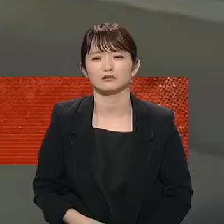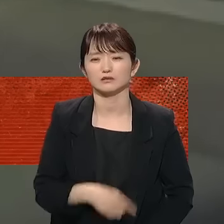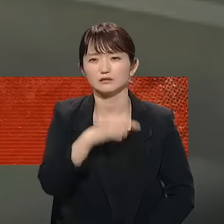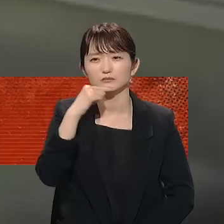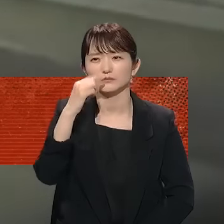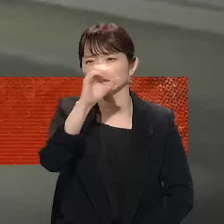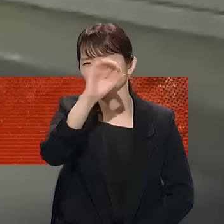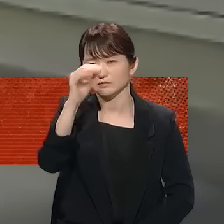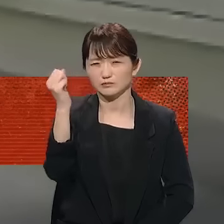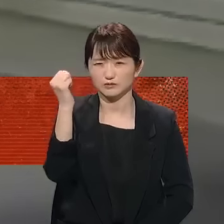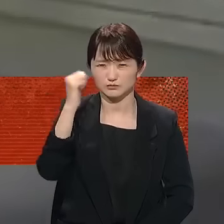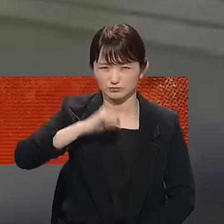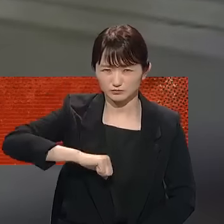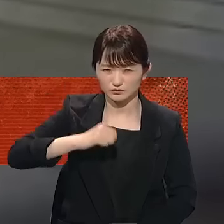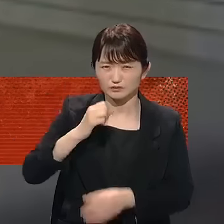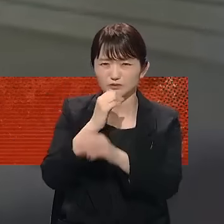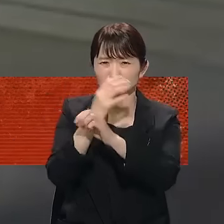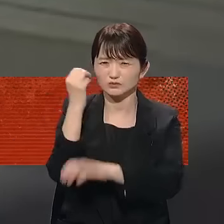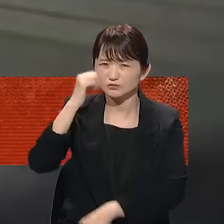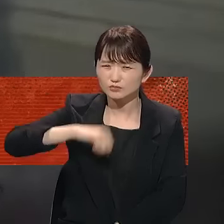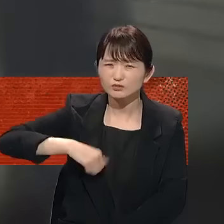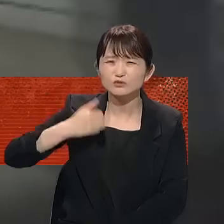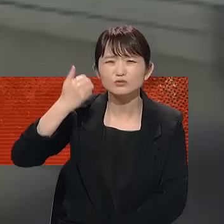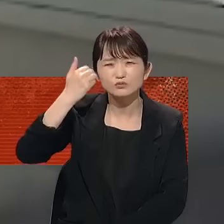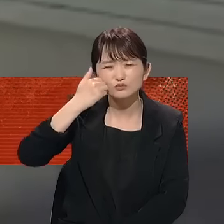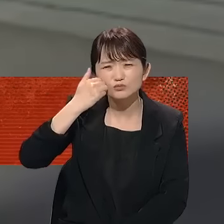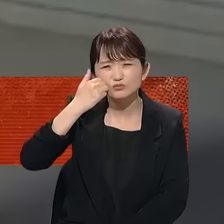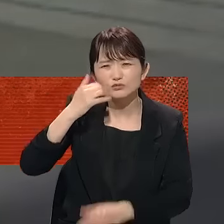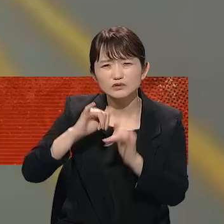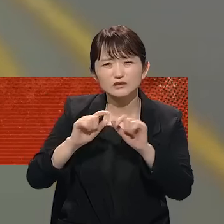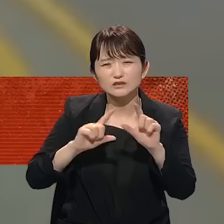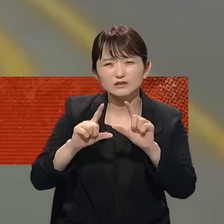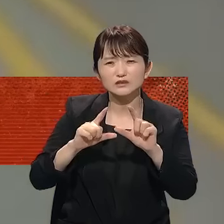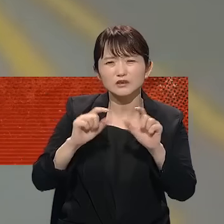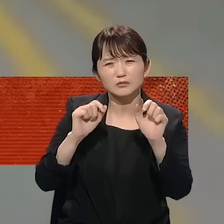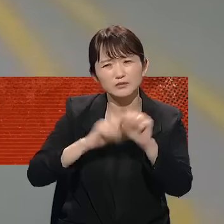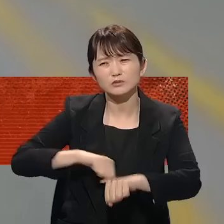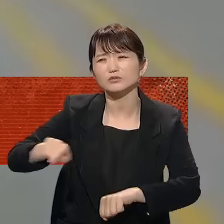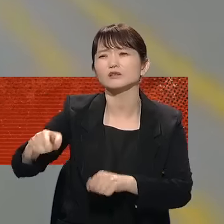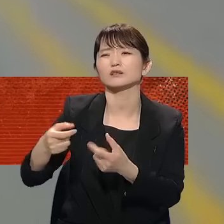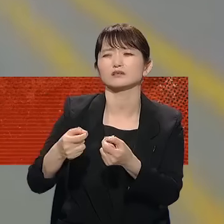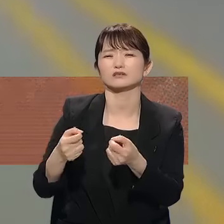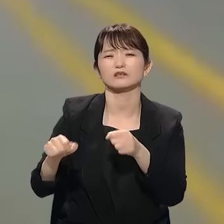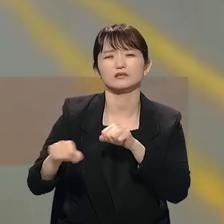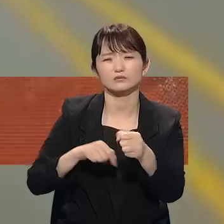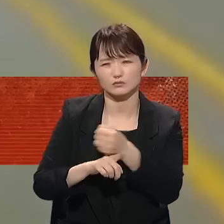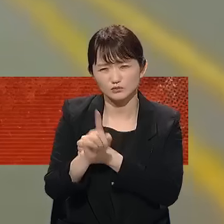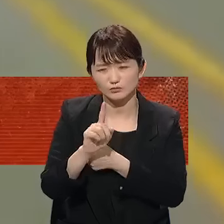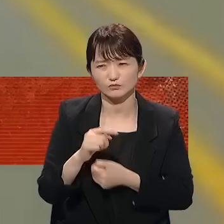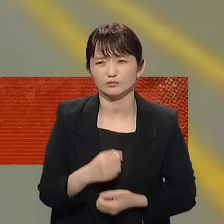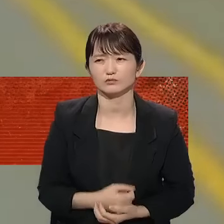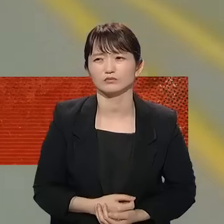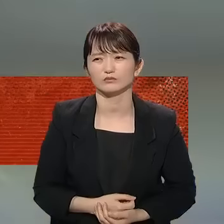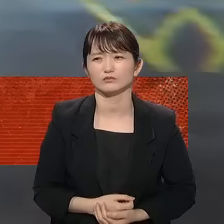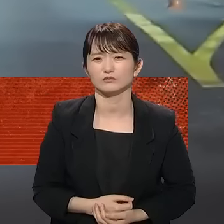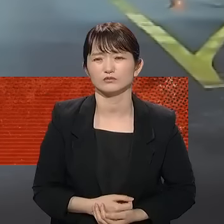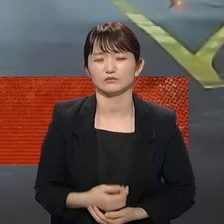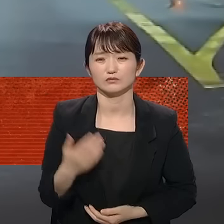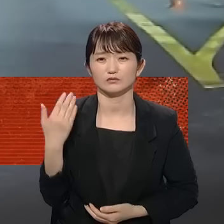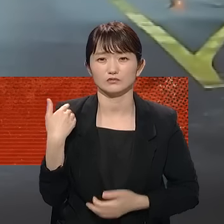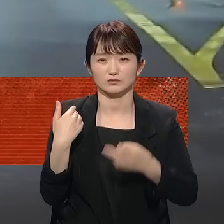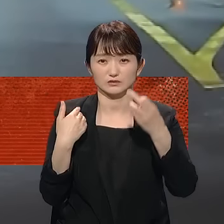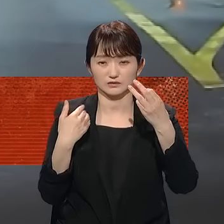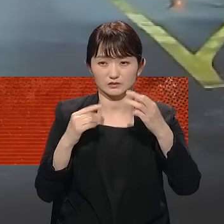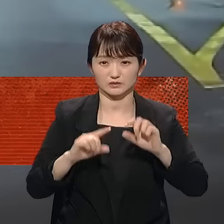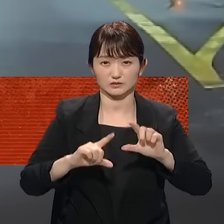무시, 신호도 무시. 진짜 누구 인생을 또 잡으려고 저짓을 하고 있어. 그러게 말입니다. 지금 보신 영상, 지난